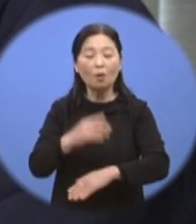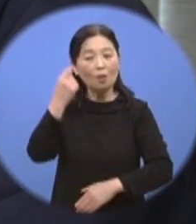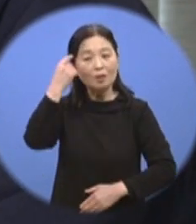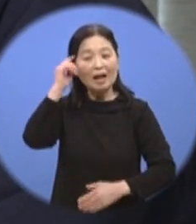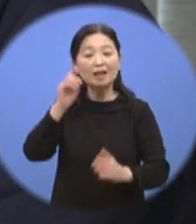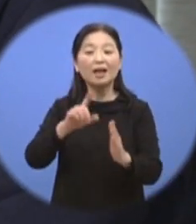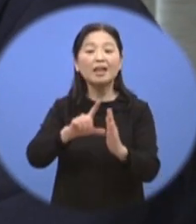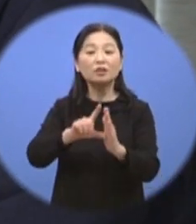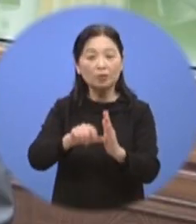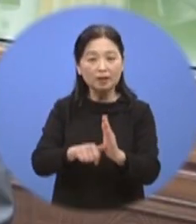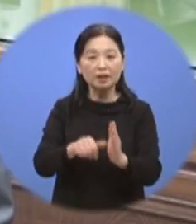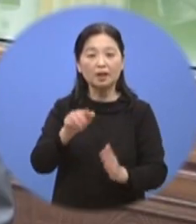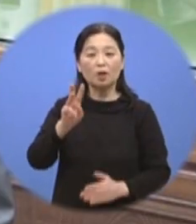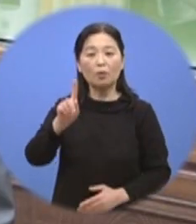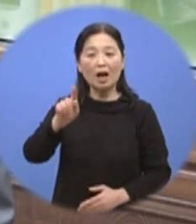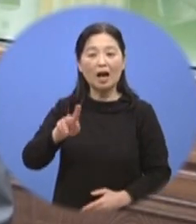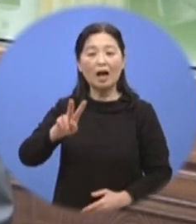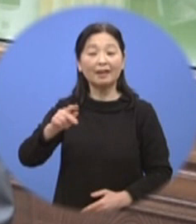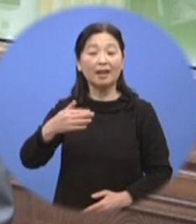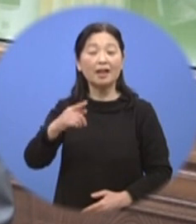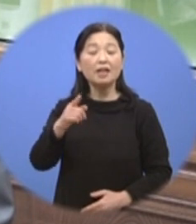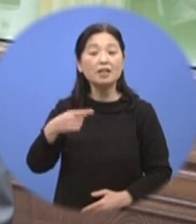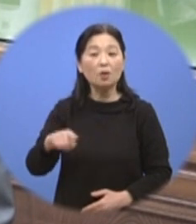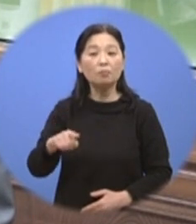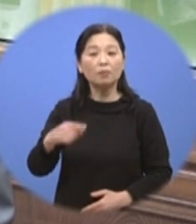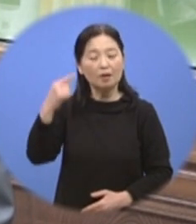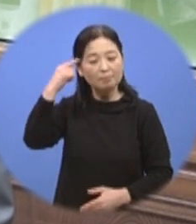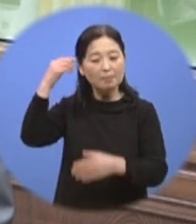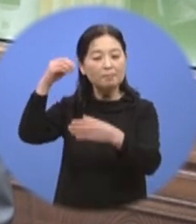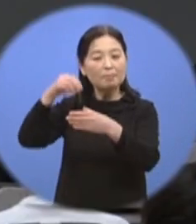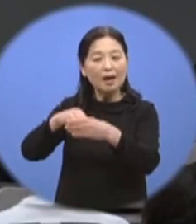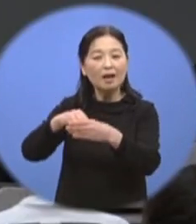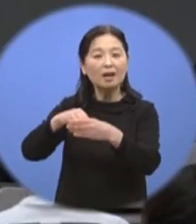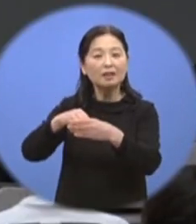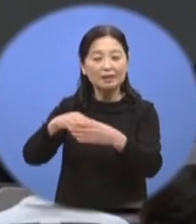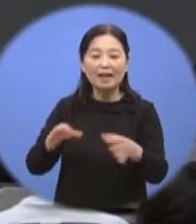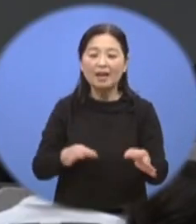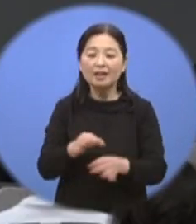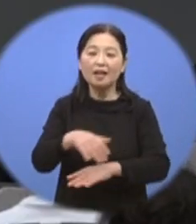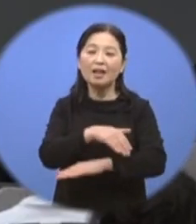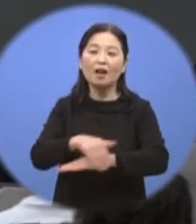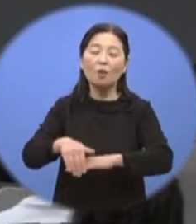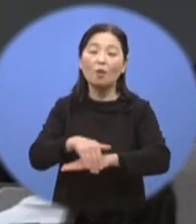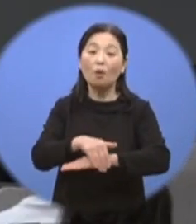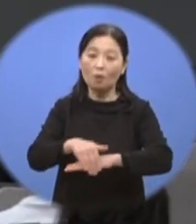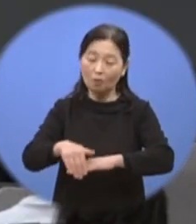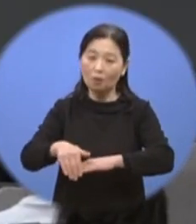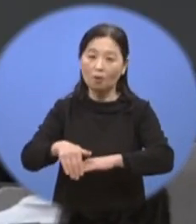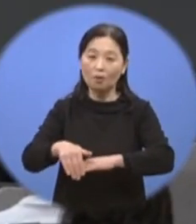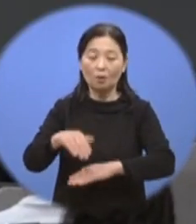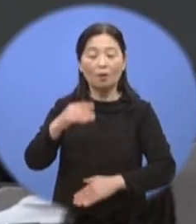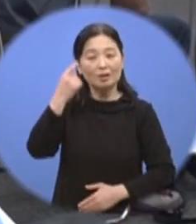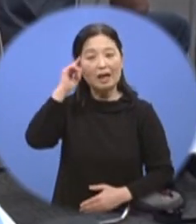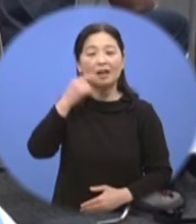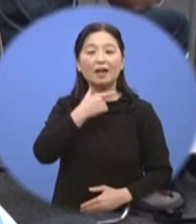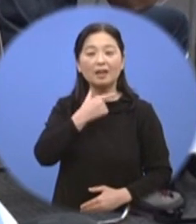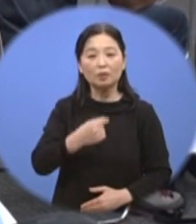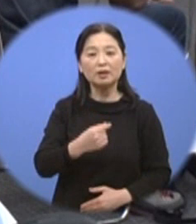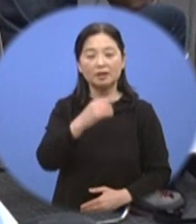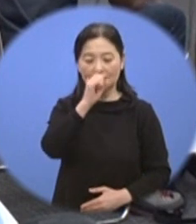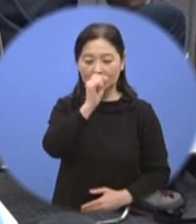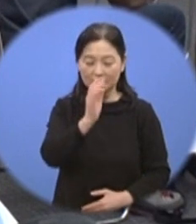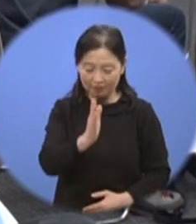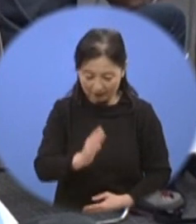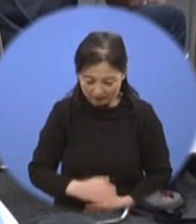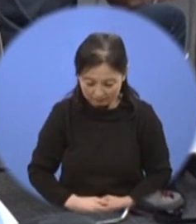このワーケーションを考慮に入れて、戦略を考えてくださいますように心からお願いを申し上げます。